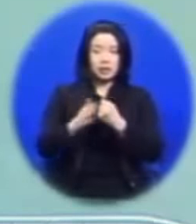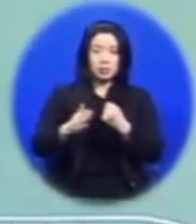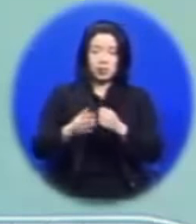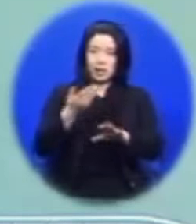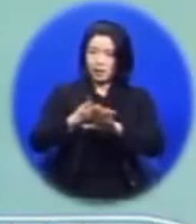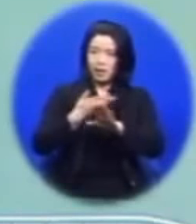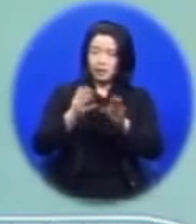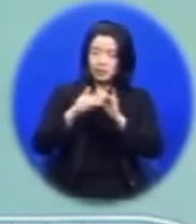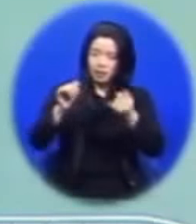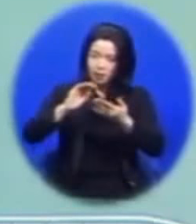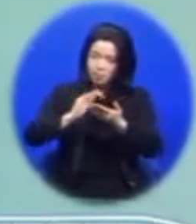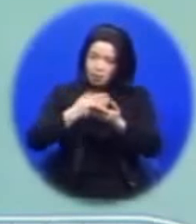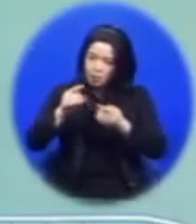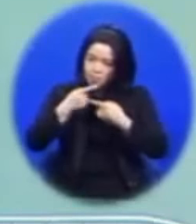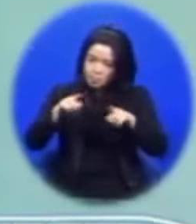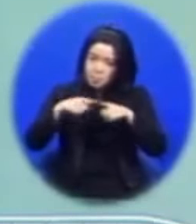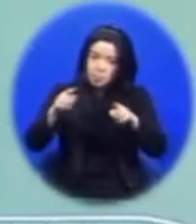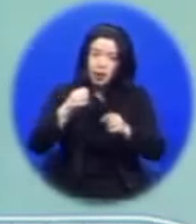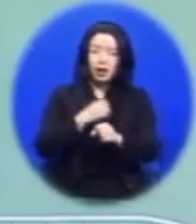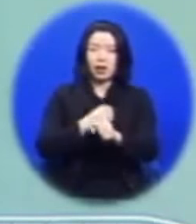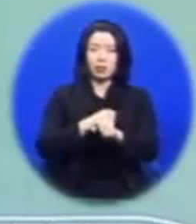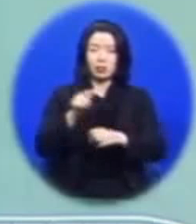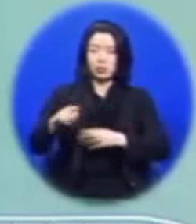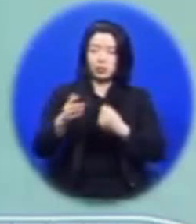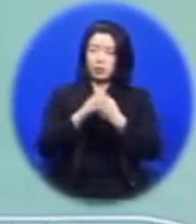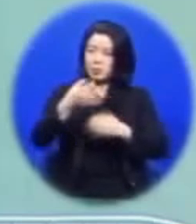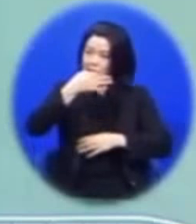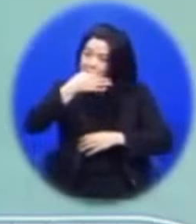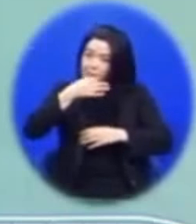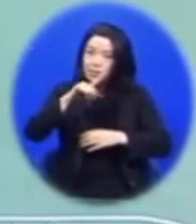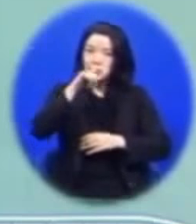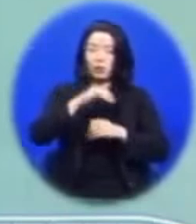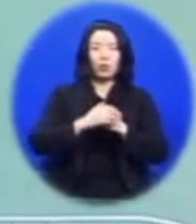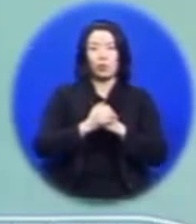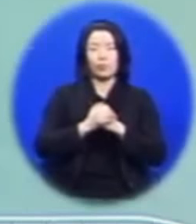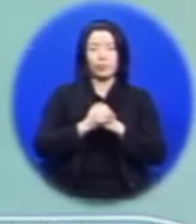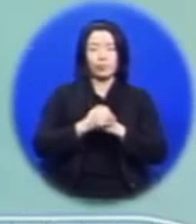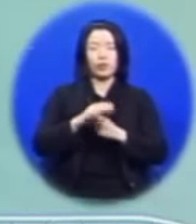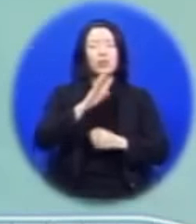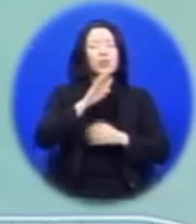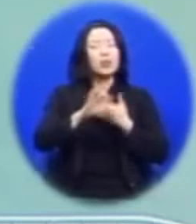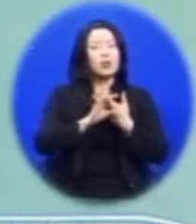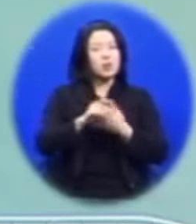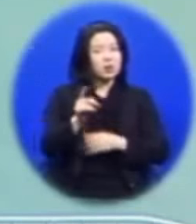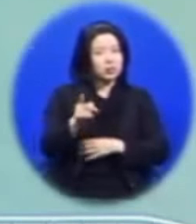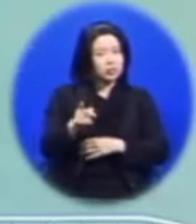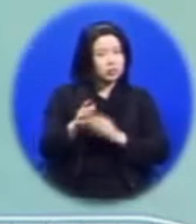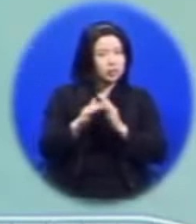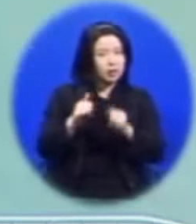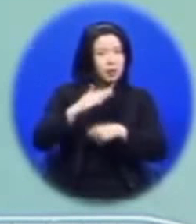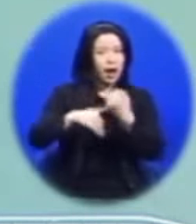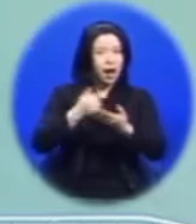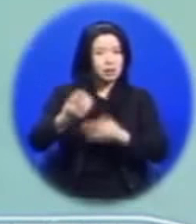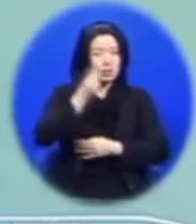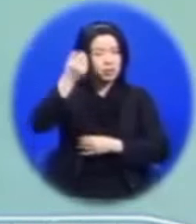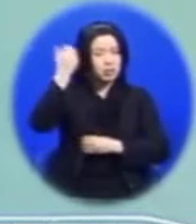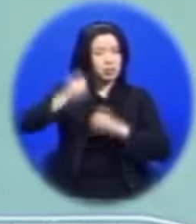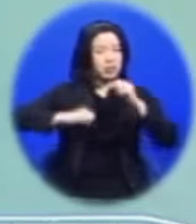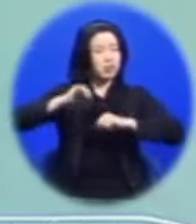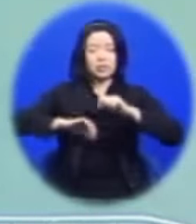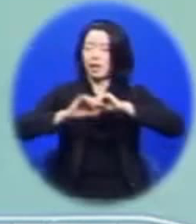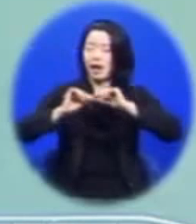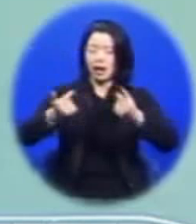남을 비판하고 그것 때문에 욕심을 부리고 그러면 그 하나님의 성령의 역사가